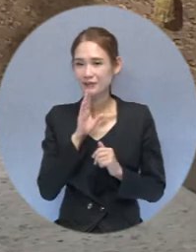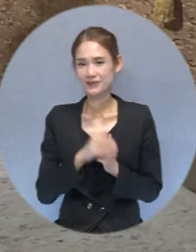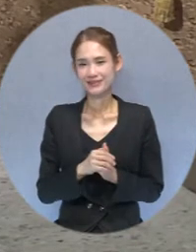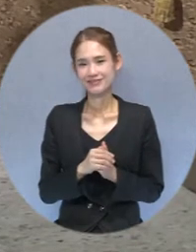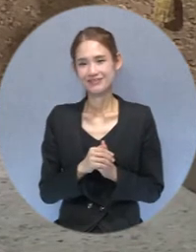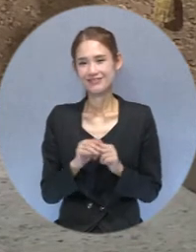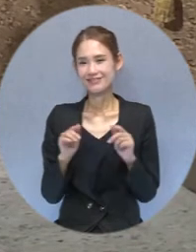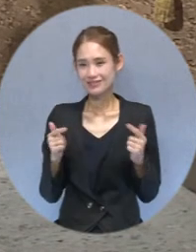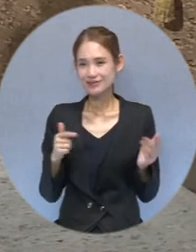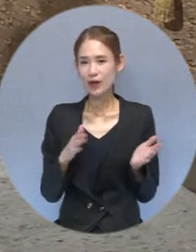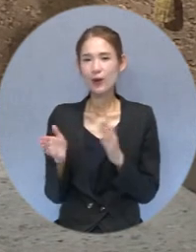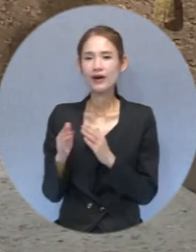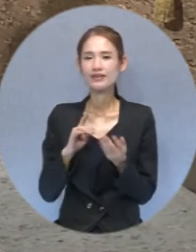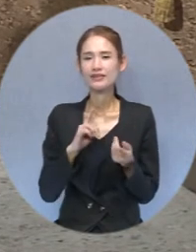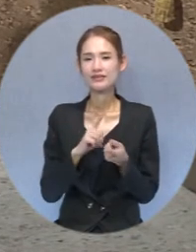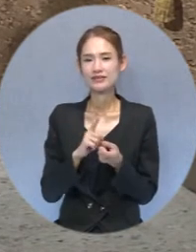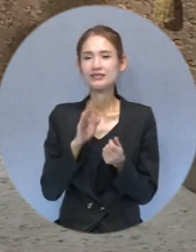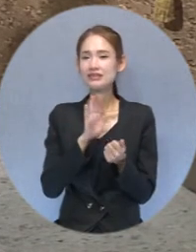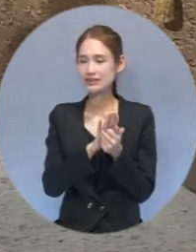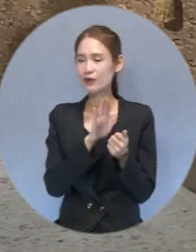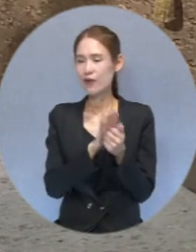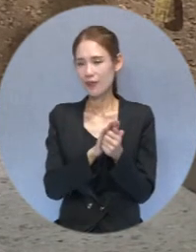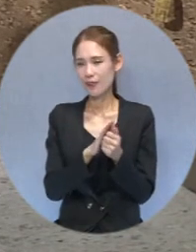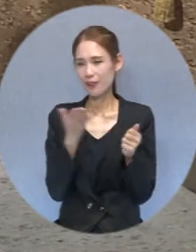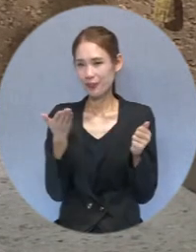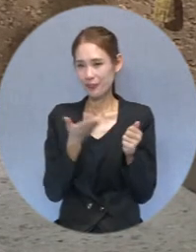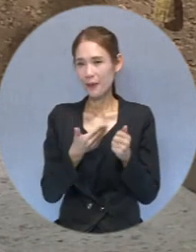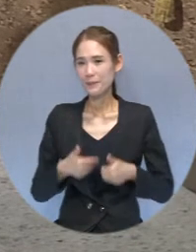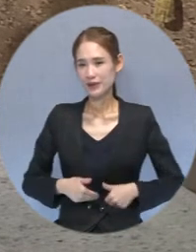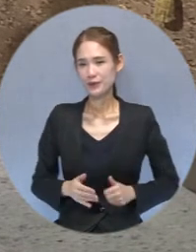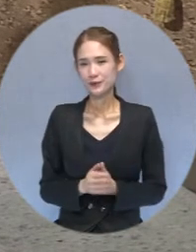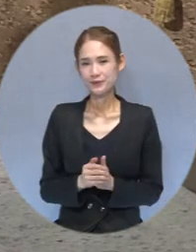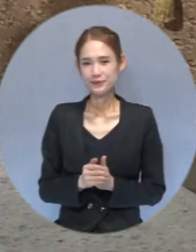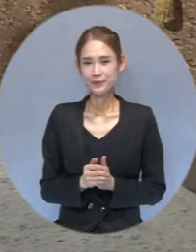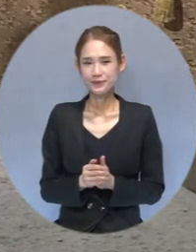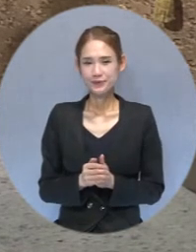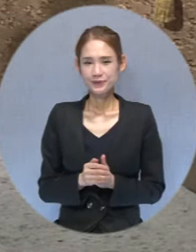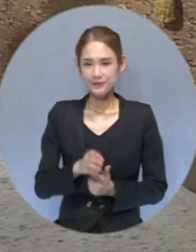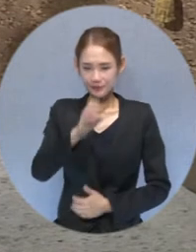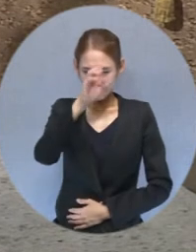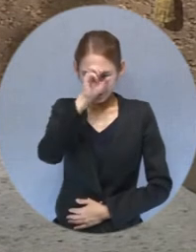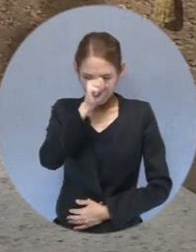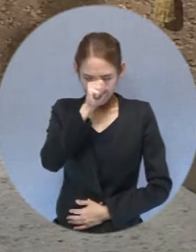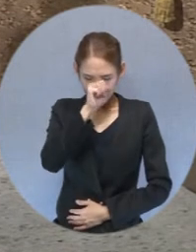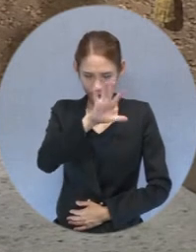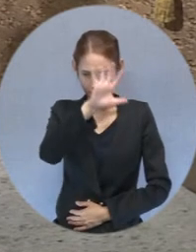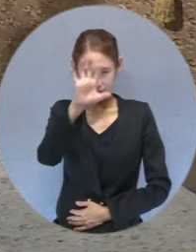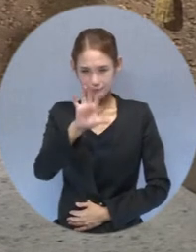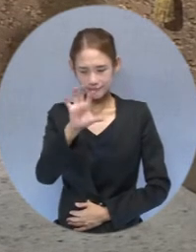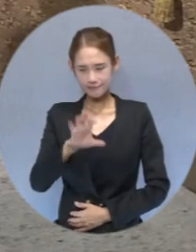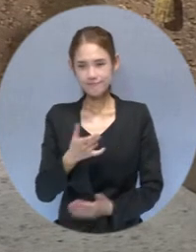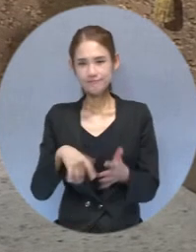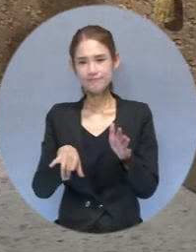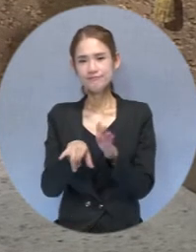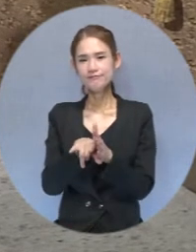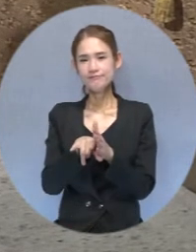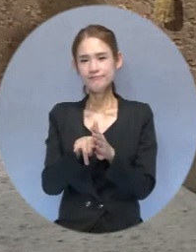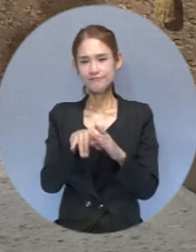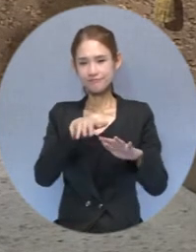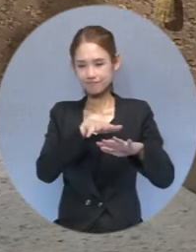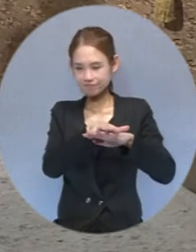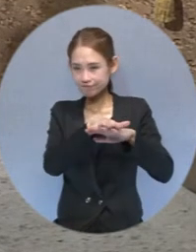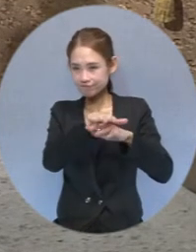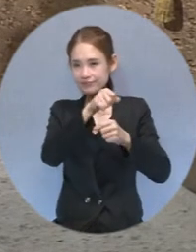잘못했네요. 네. 네, 아니면 그러니까 이제 지원을 서로 해줘야죠. 예, 이제 좀 이게 선순환 될 수 있는 그런 또 구조가 마련이